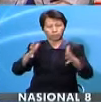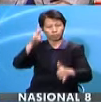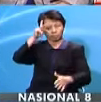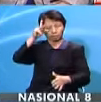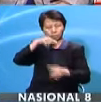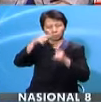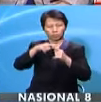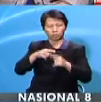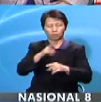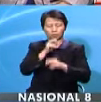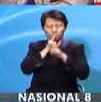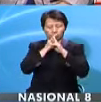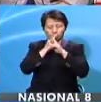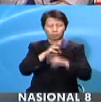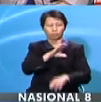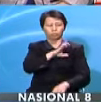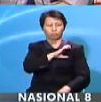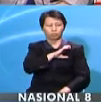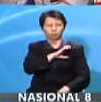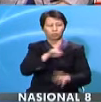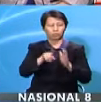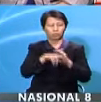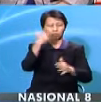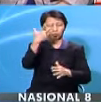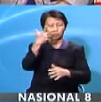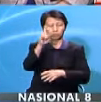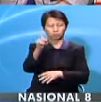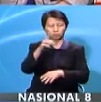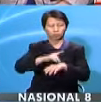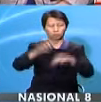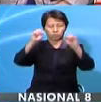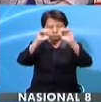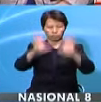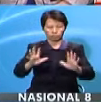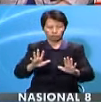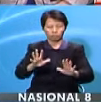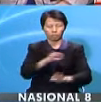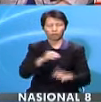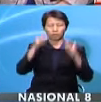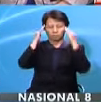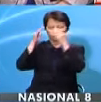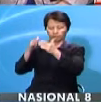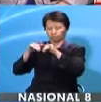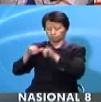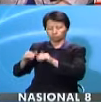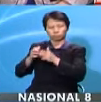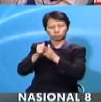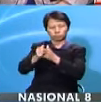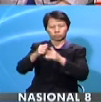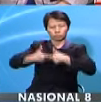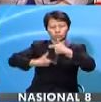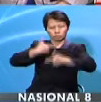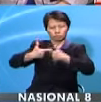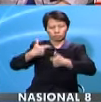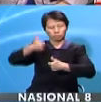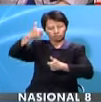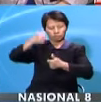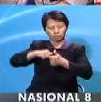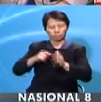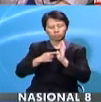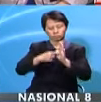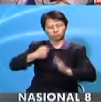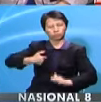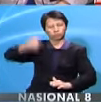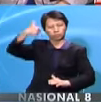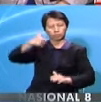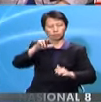apabila memendam polis Diraja Malaysia PDRM 3-1 di Shah Alam. Sementara itu, Pahang terus menerajui Liga selepas mencatat